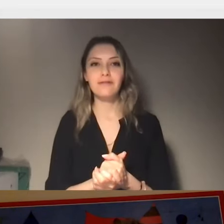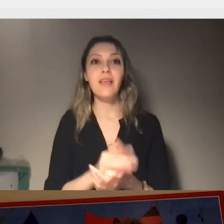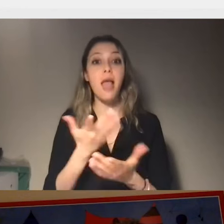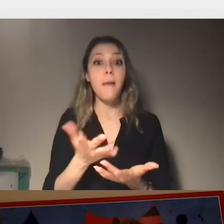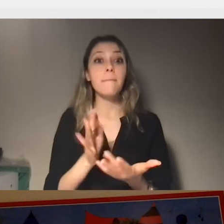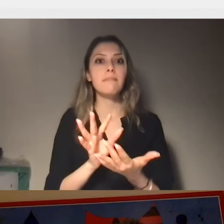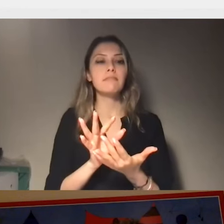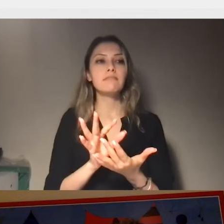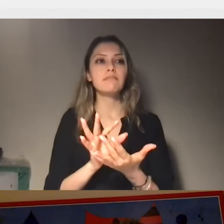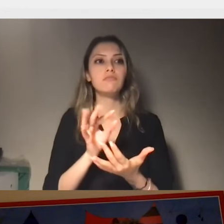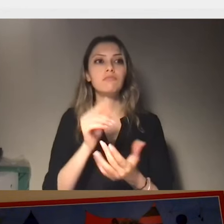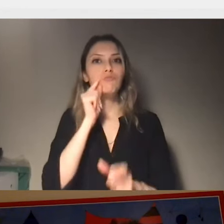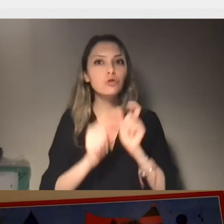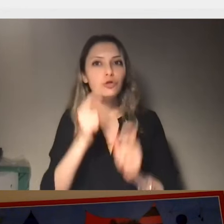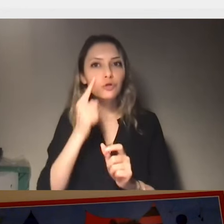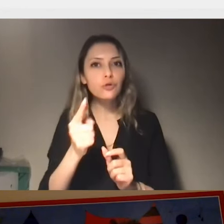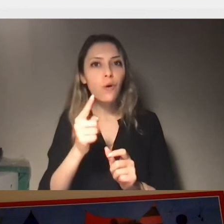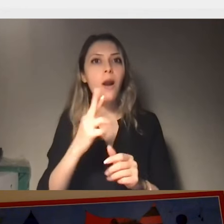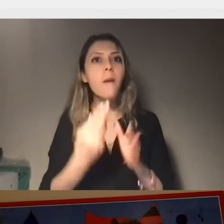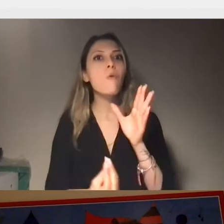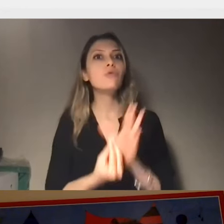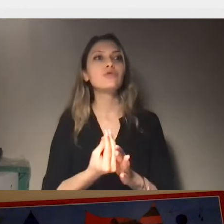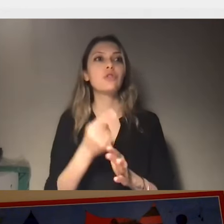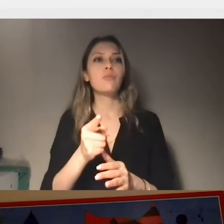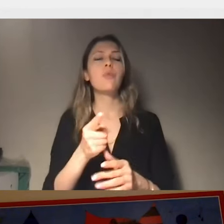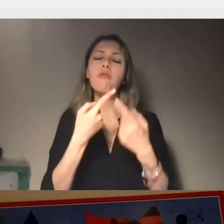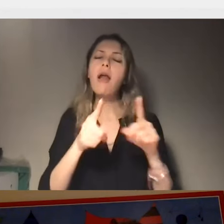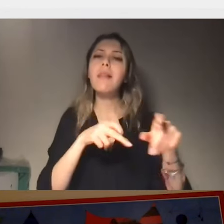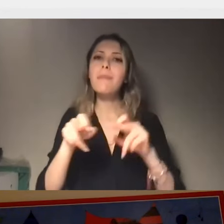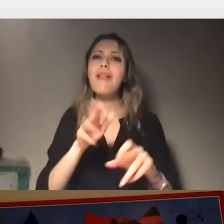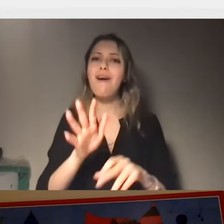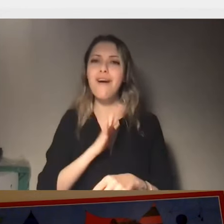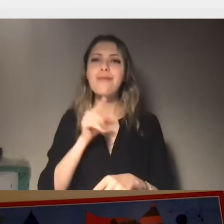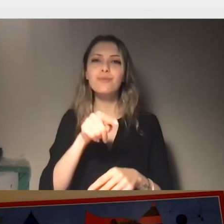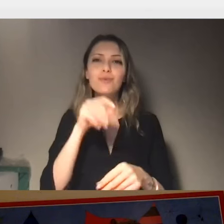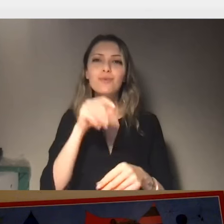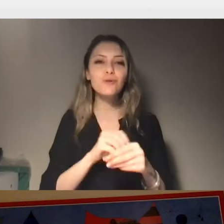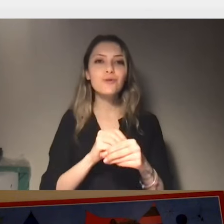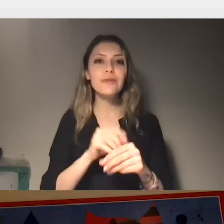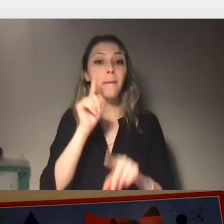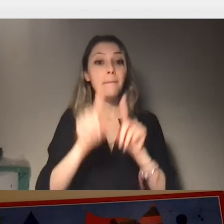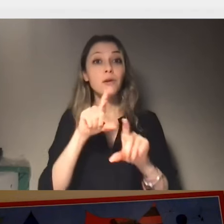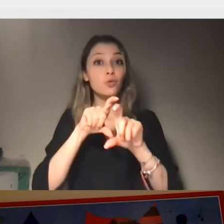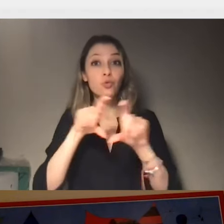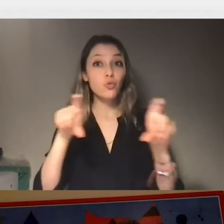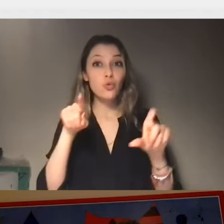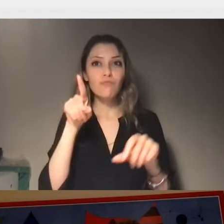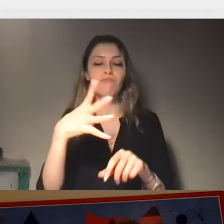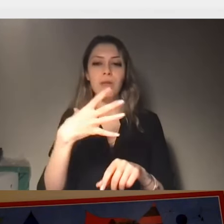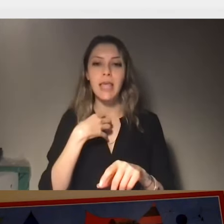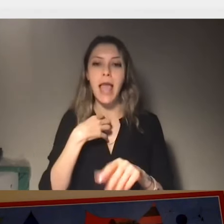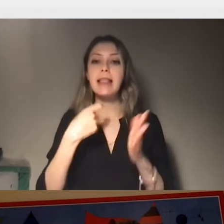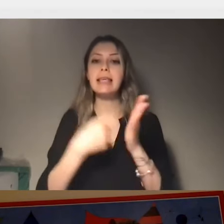raporlar çıktı. Bu aynı zamanda bir stratejiydi de aynı zamanda. Bazı örgütler kendi isimlerini